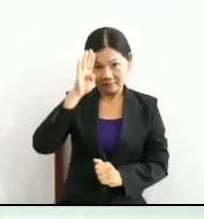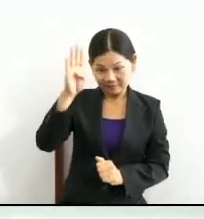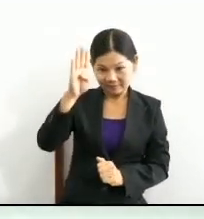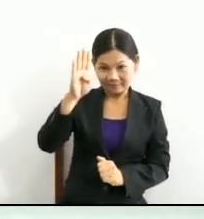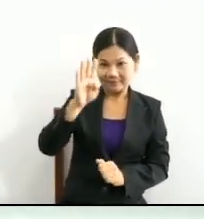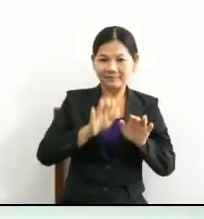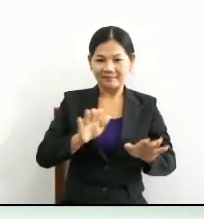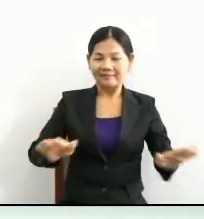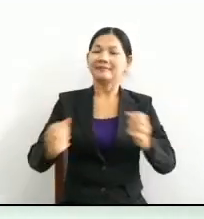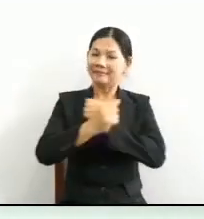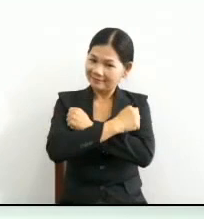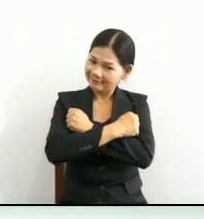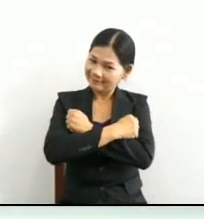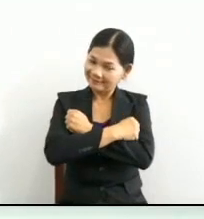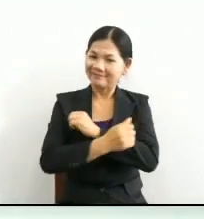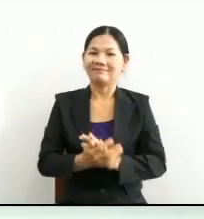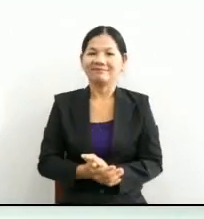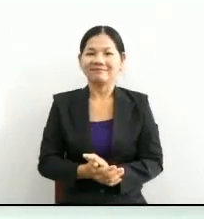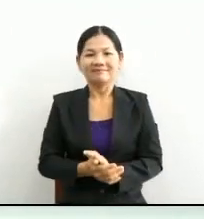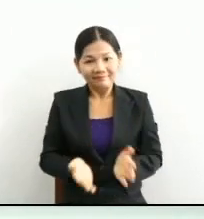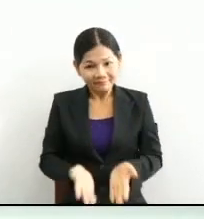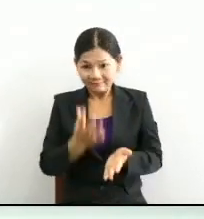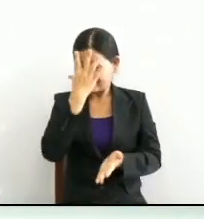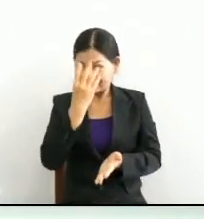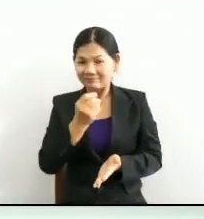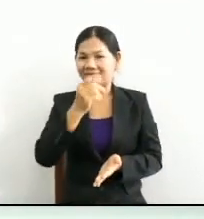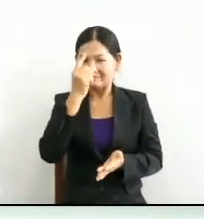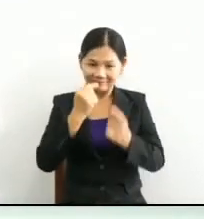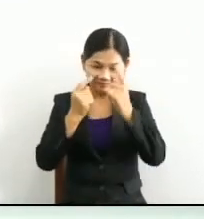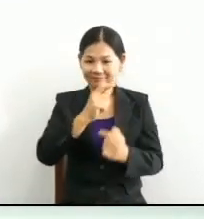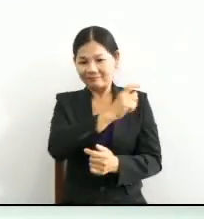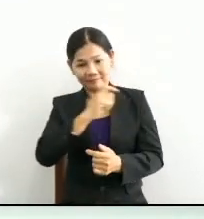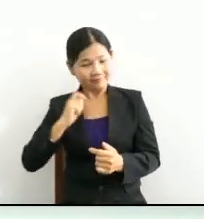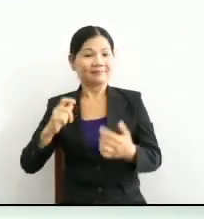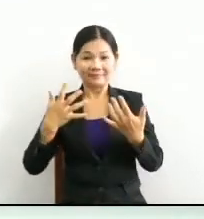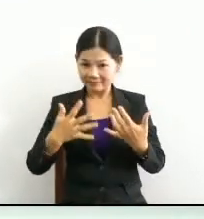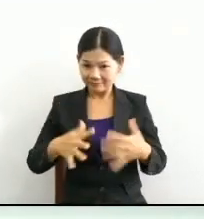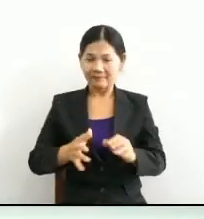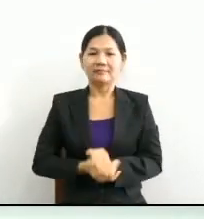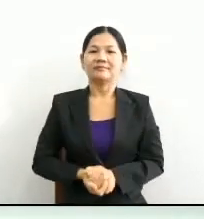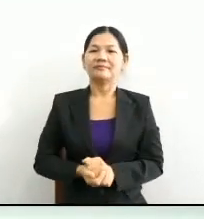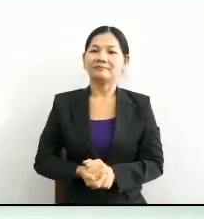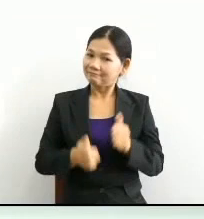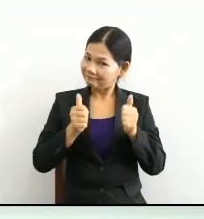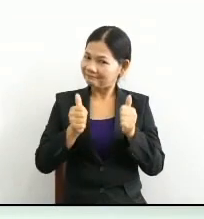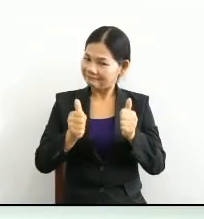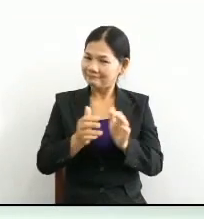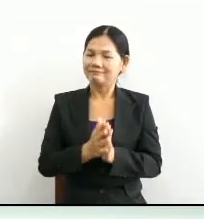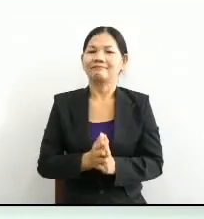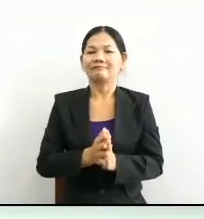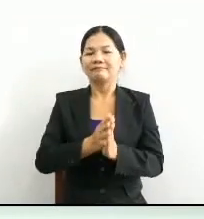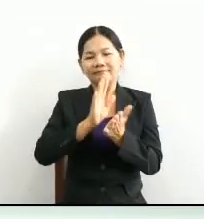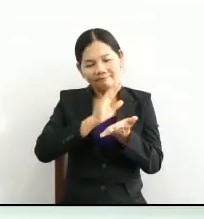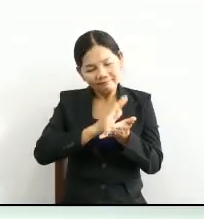con đừng ọc nha chí tì xa lãnh, cao bị kênh, con bàn lục mốc mùi tắc rủi roi nữa con. Chà, con trai tật thua ở